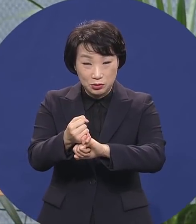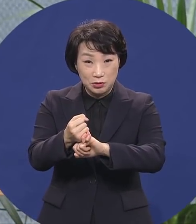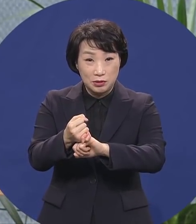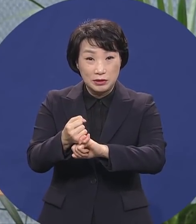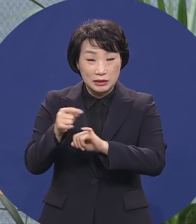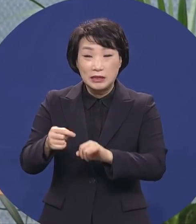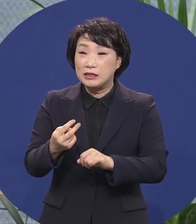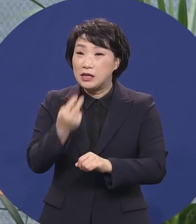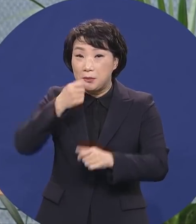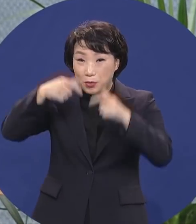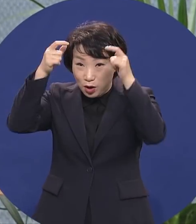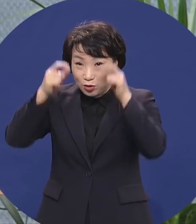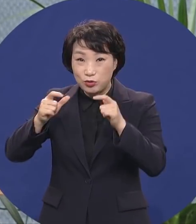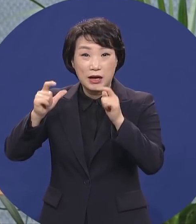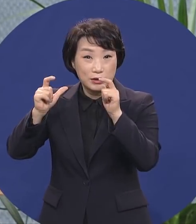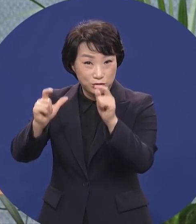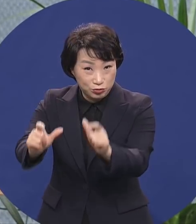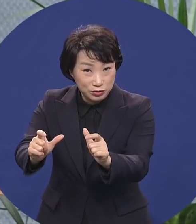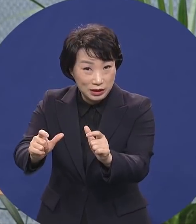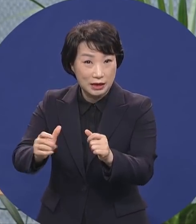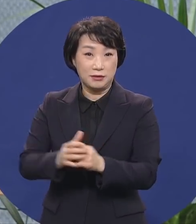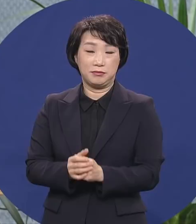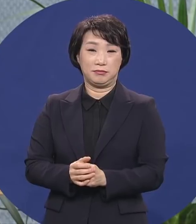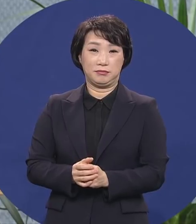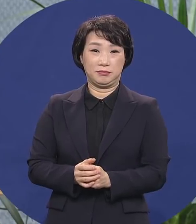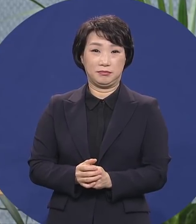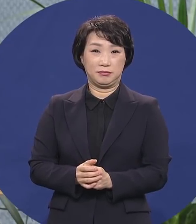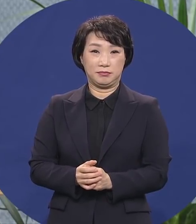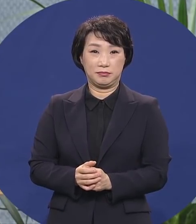약속하신 생명의 면류관을 얻을 것이다.